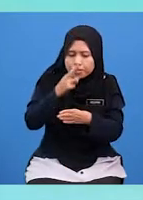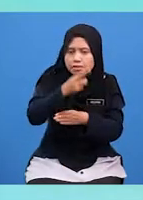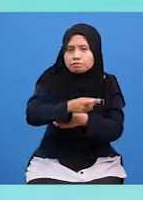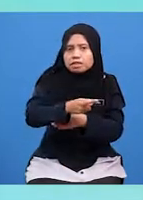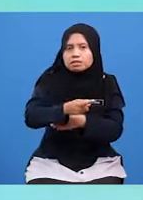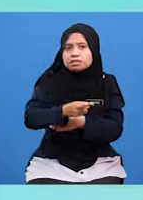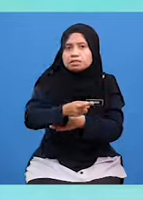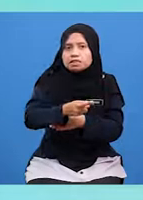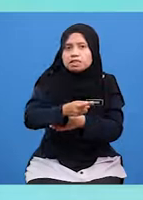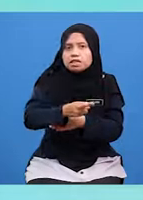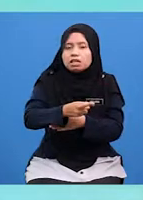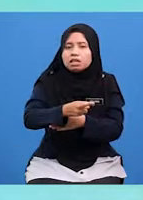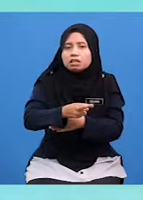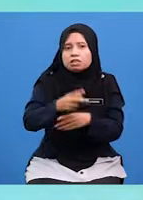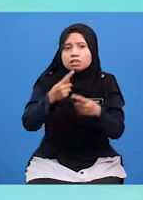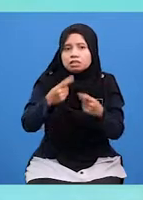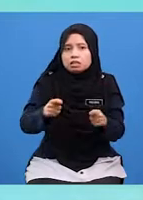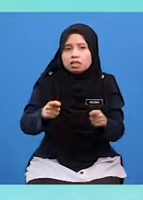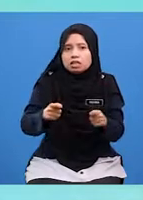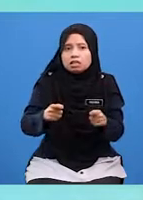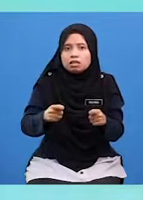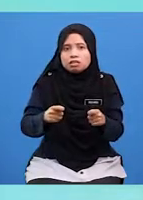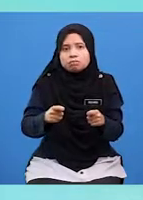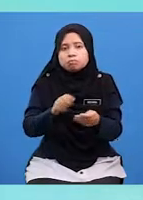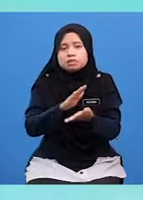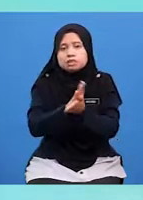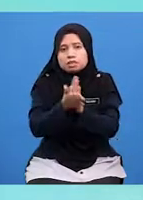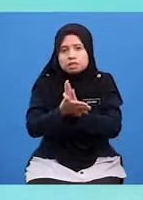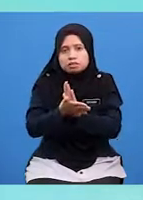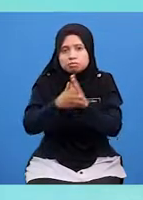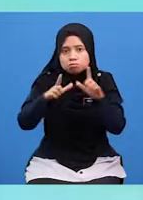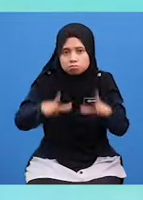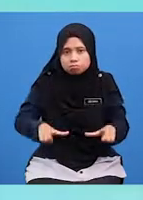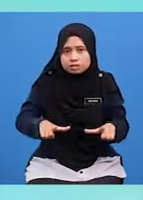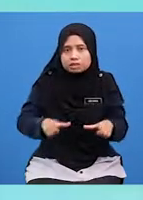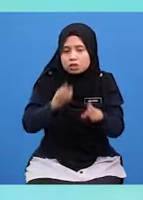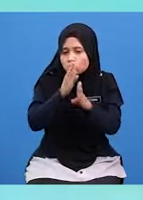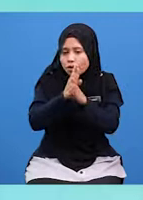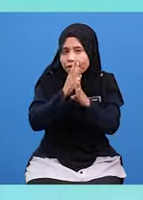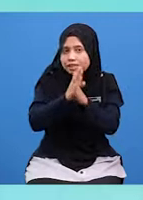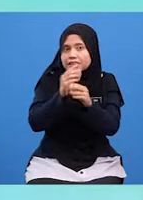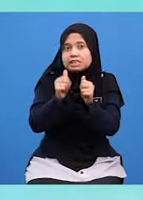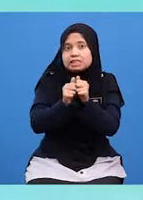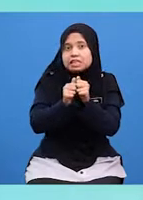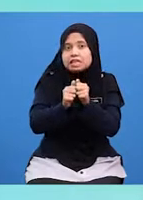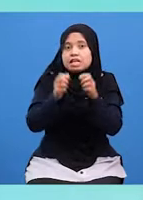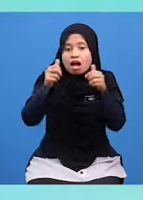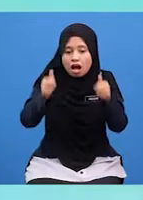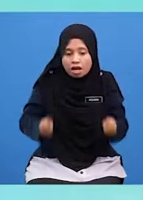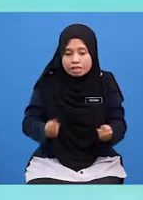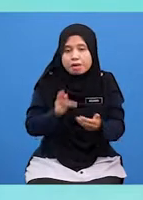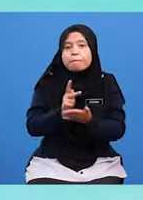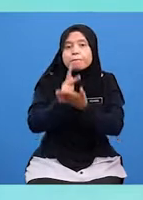merentasi benua sejauh 120,000 km telah meletakkan beliau sebaris dengan